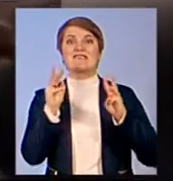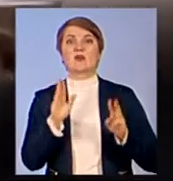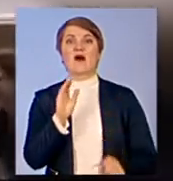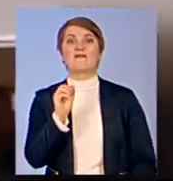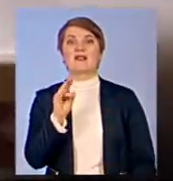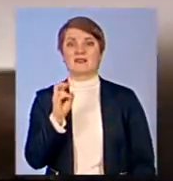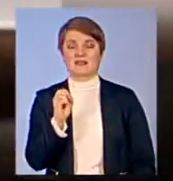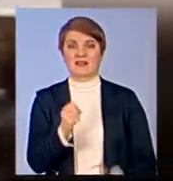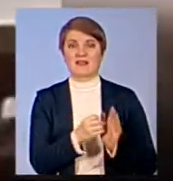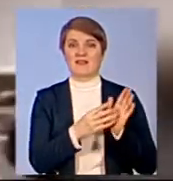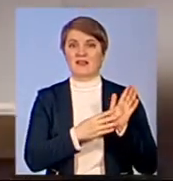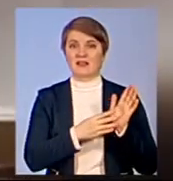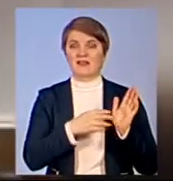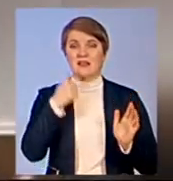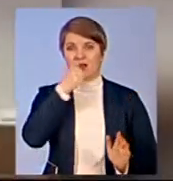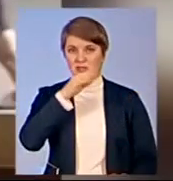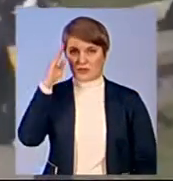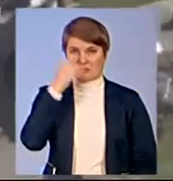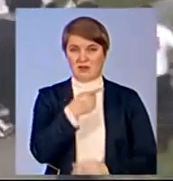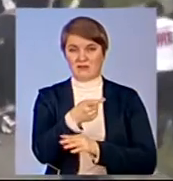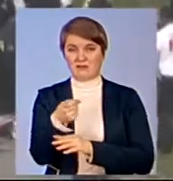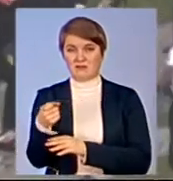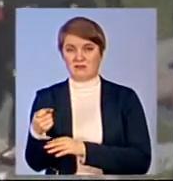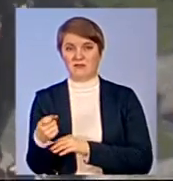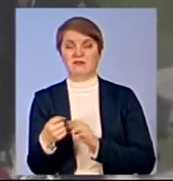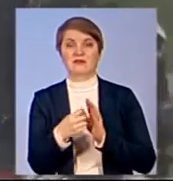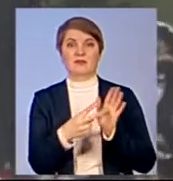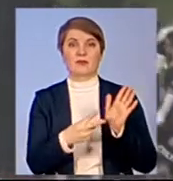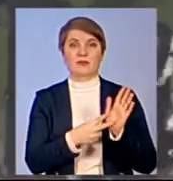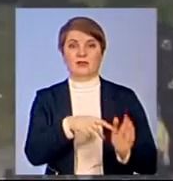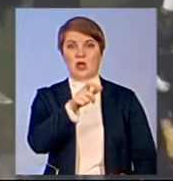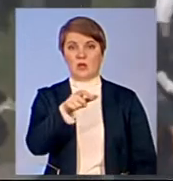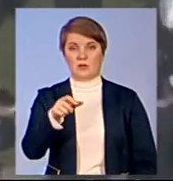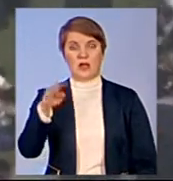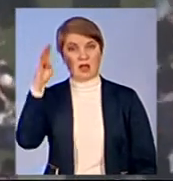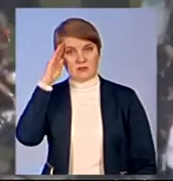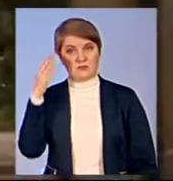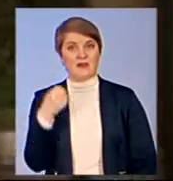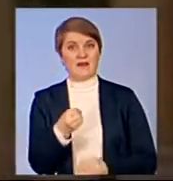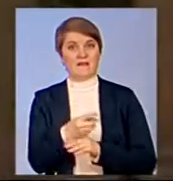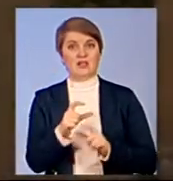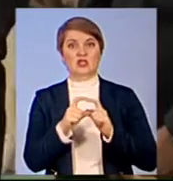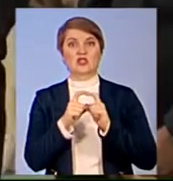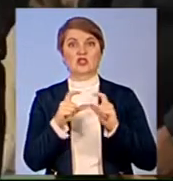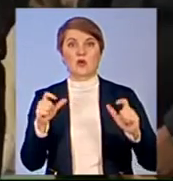застрелив 17 людей. Хлопця виключили зі школи торік за погану поведінку.